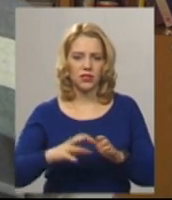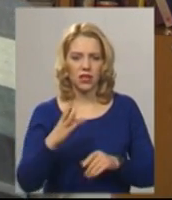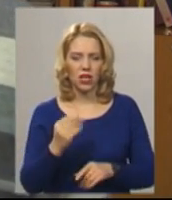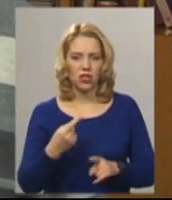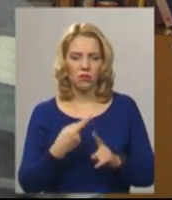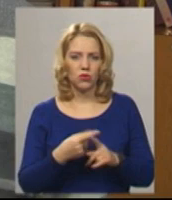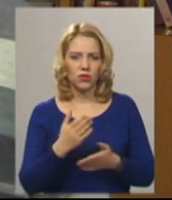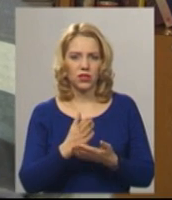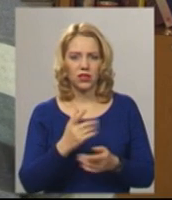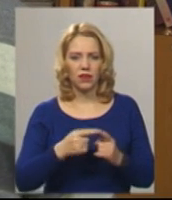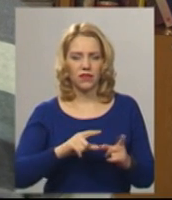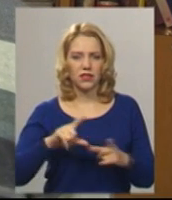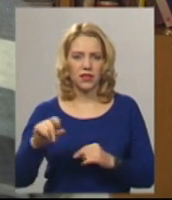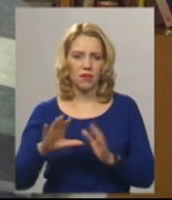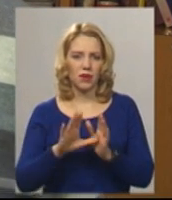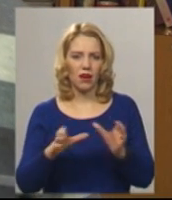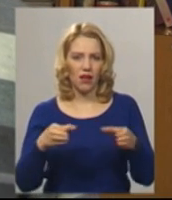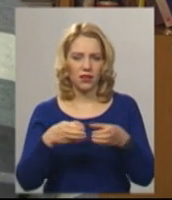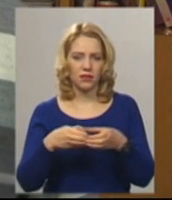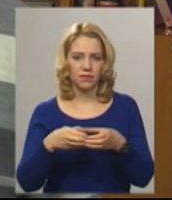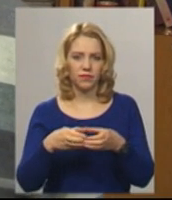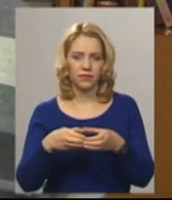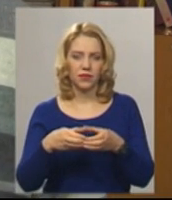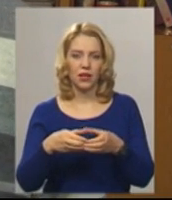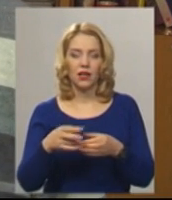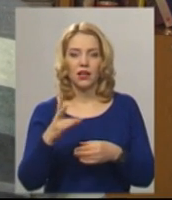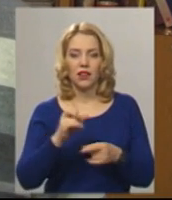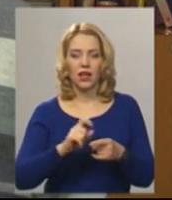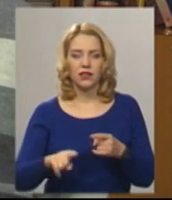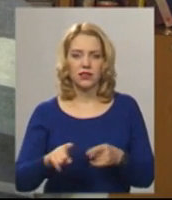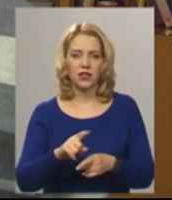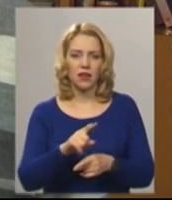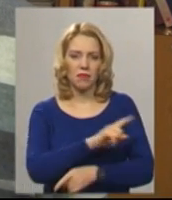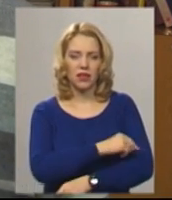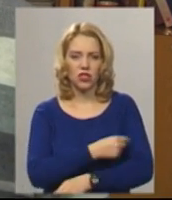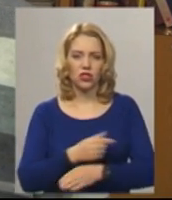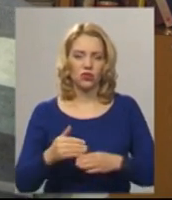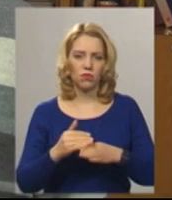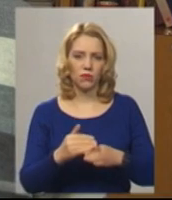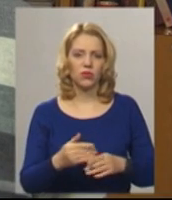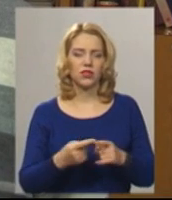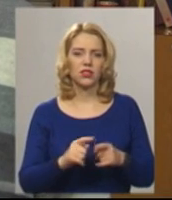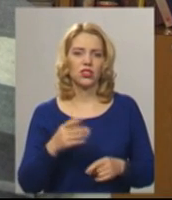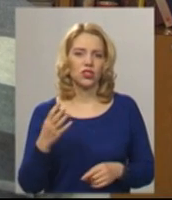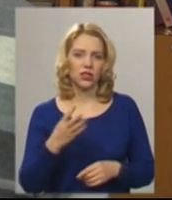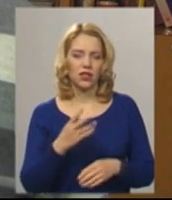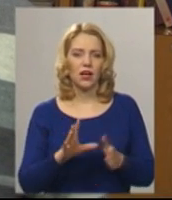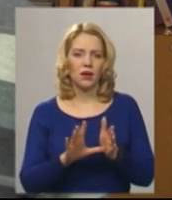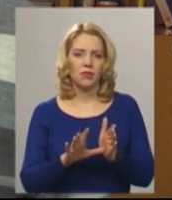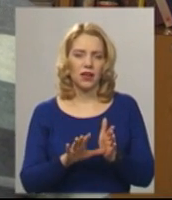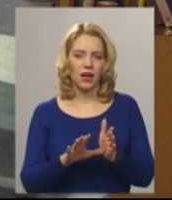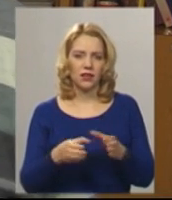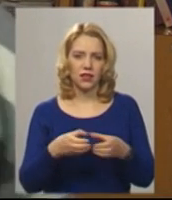ще виїзна бригада на екстреній медичній допомозі. От ці 4 бригади